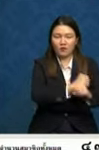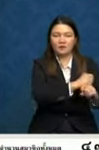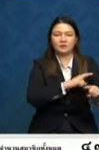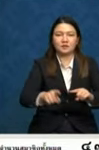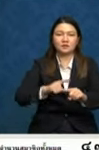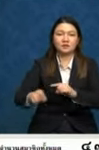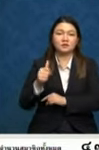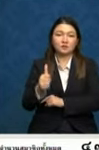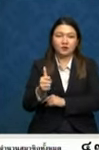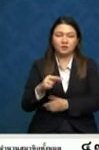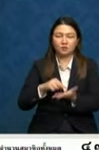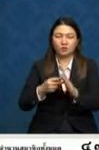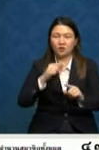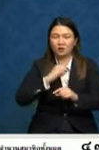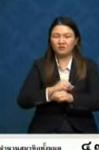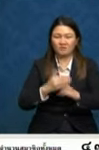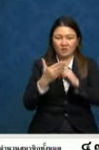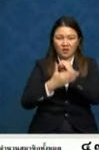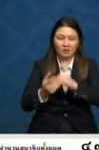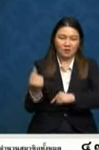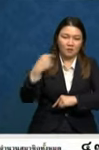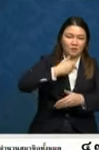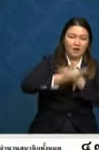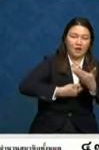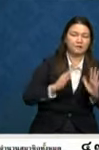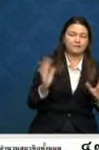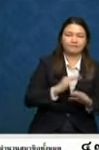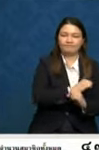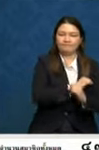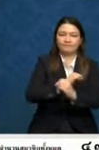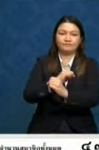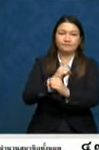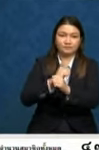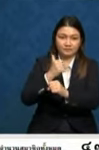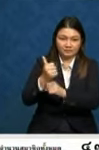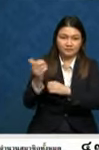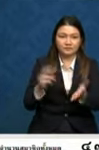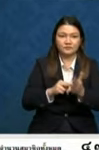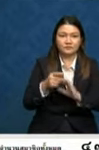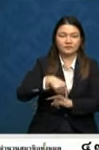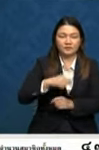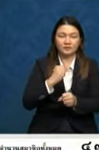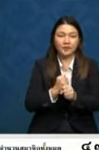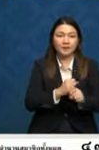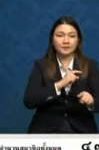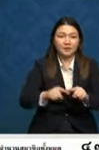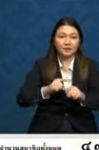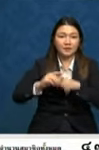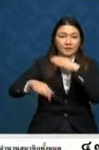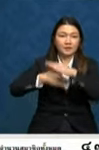การเข้าของยาเสพติดการสร้างภูมิคุ้มกันการจัดชุดปฏิบัติการ